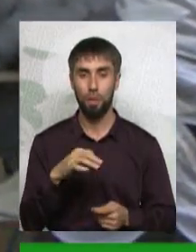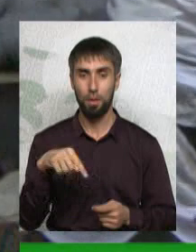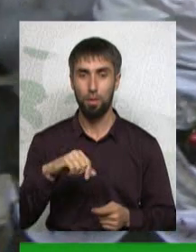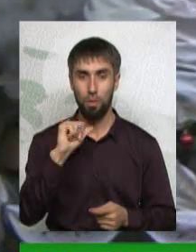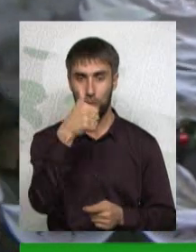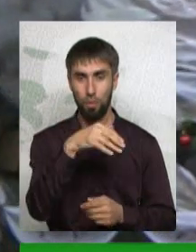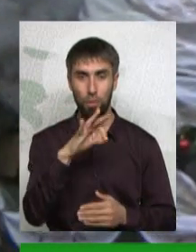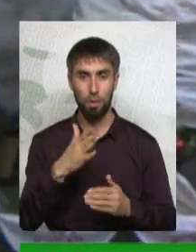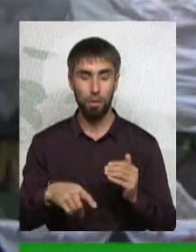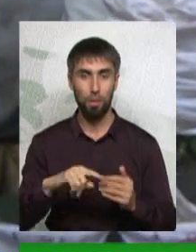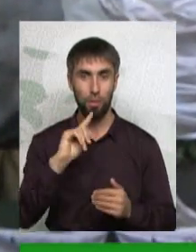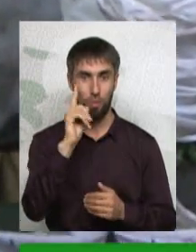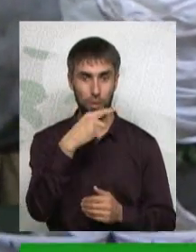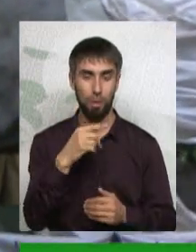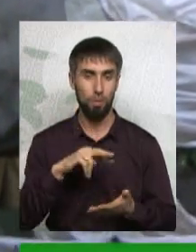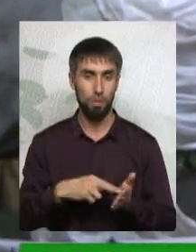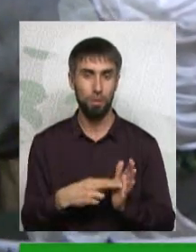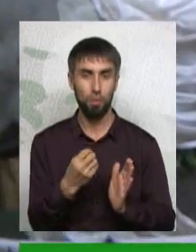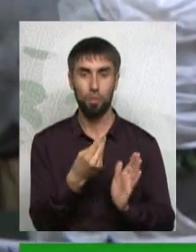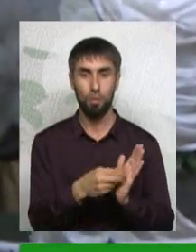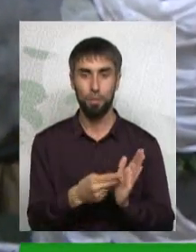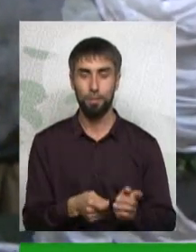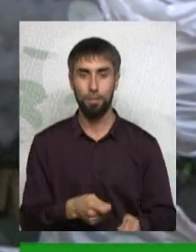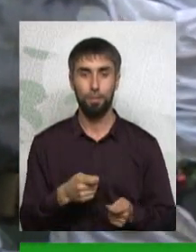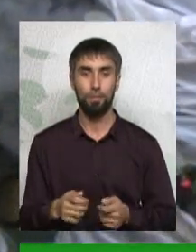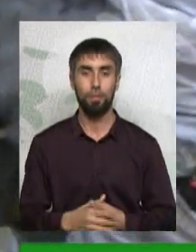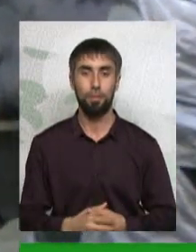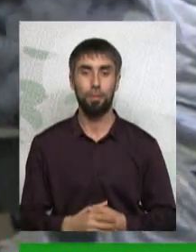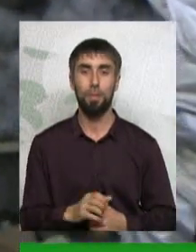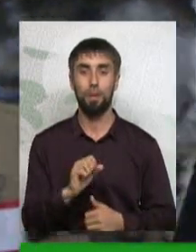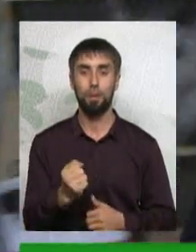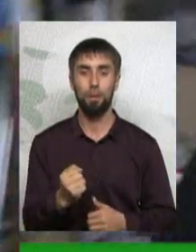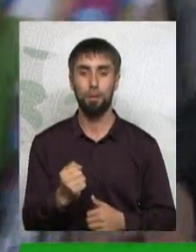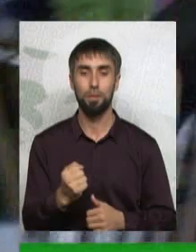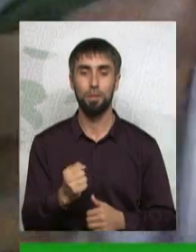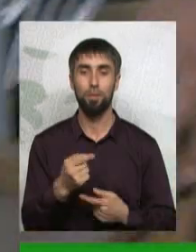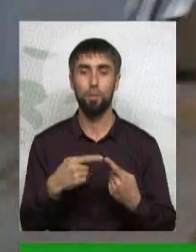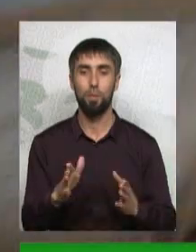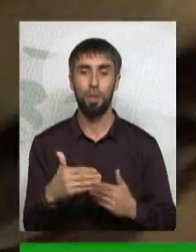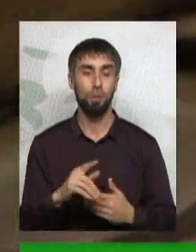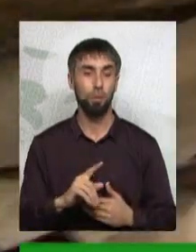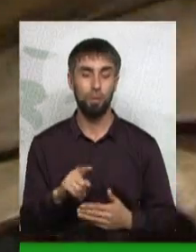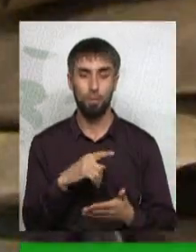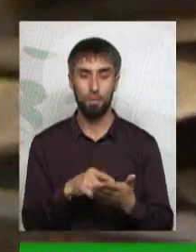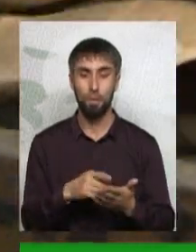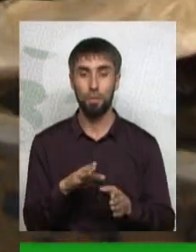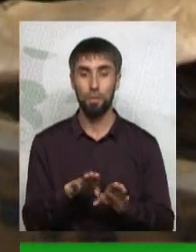году до конца этого года мы планируем также еще закупить. А в другом ящике что? Вот то же самое,